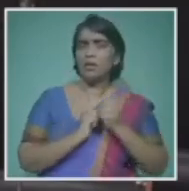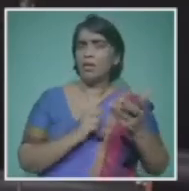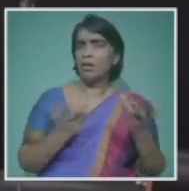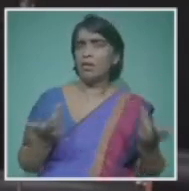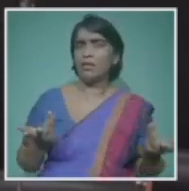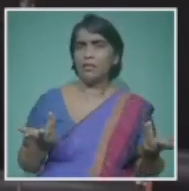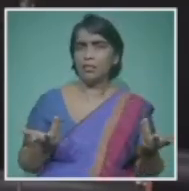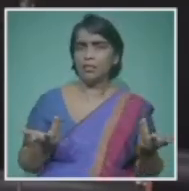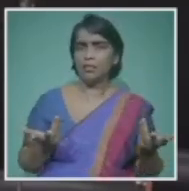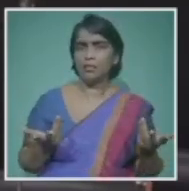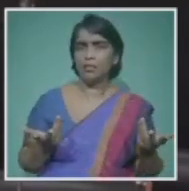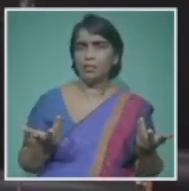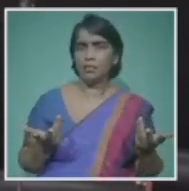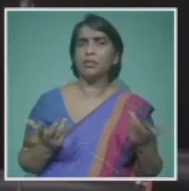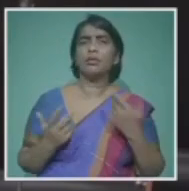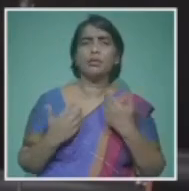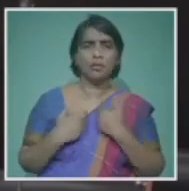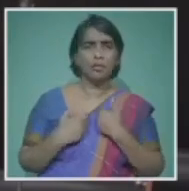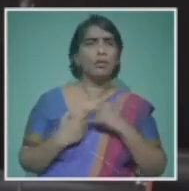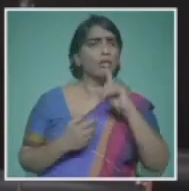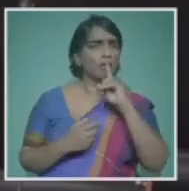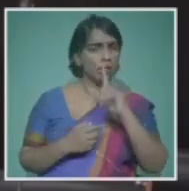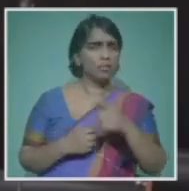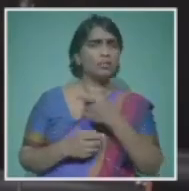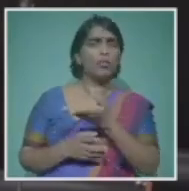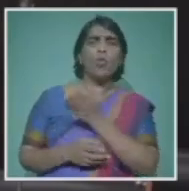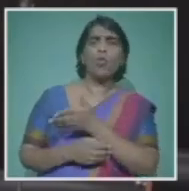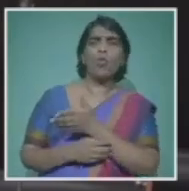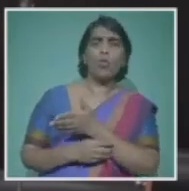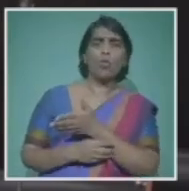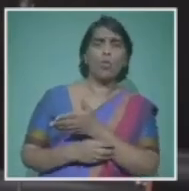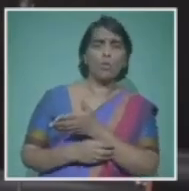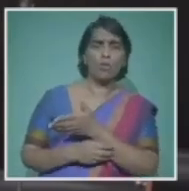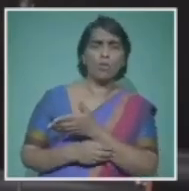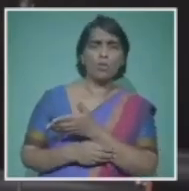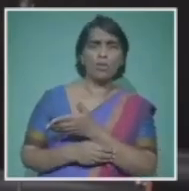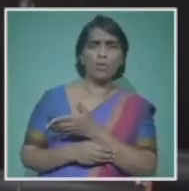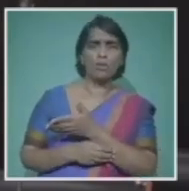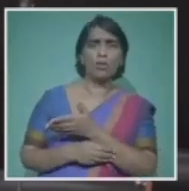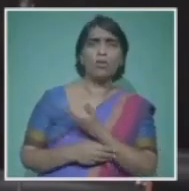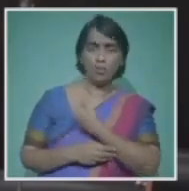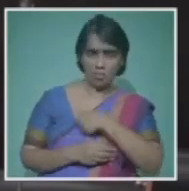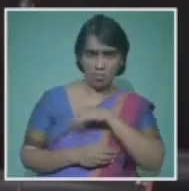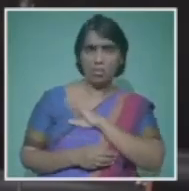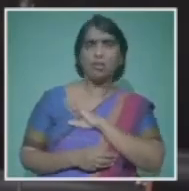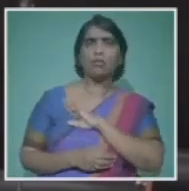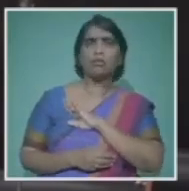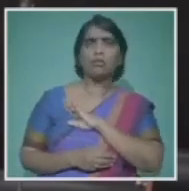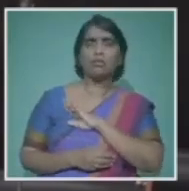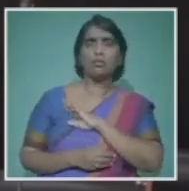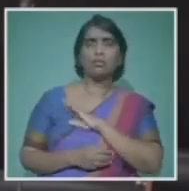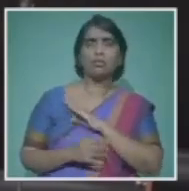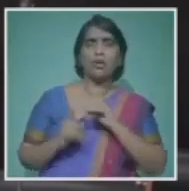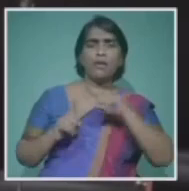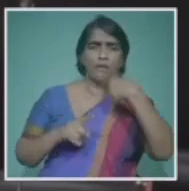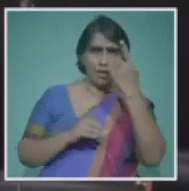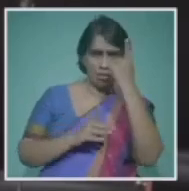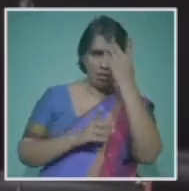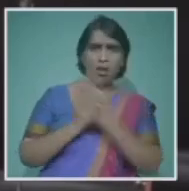යන්නේ? එතකොට අපිට අහන්න තියෙනවා මේ කවුද මේ අය? මේ භික්ෂූන් වහන්සේලාද වෛතුල්‍යවාදීන්ද